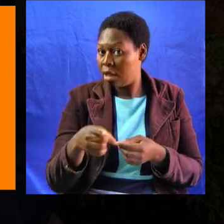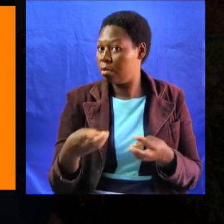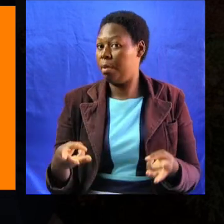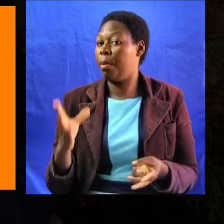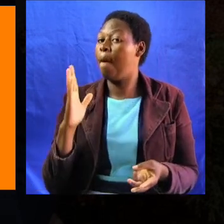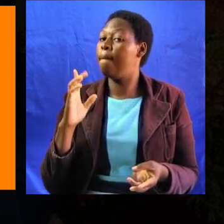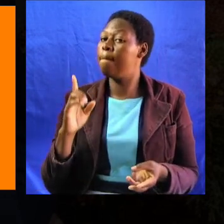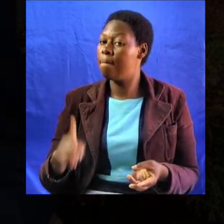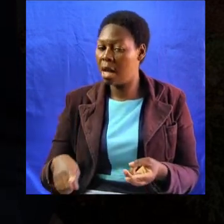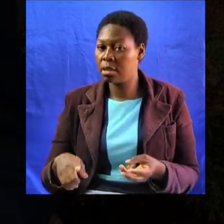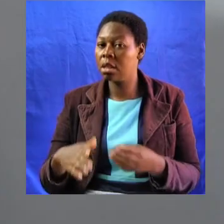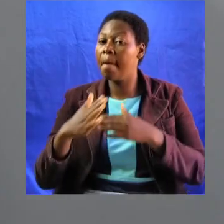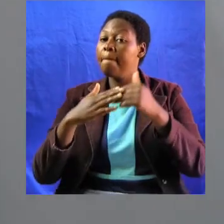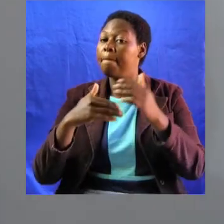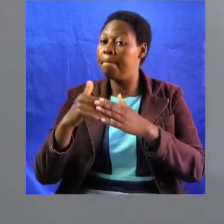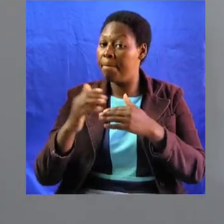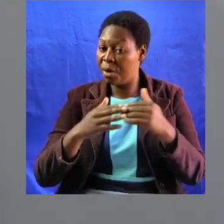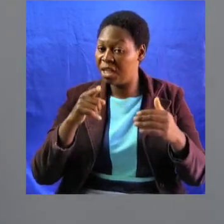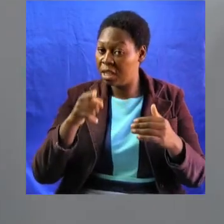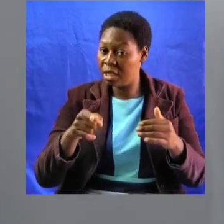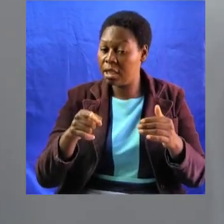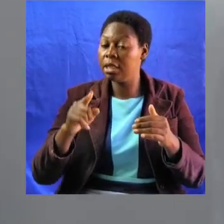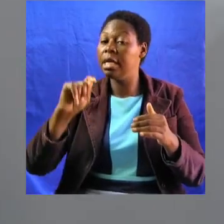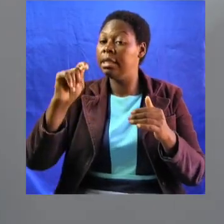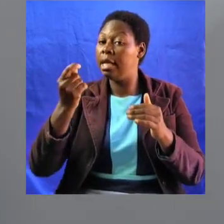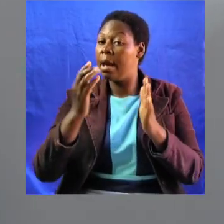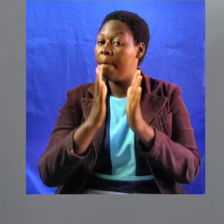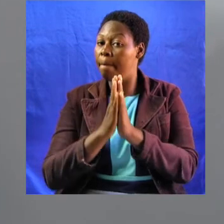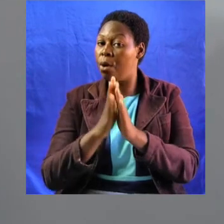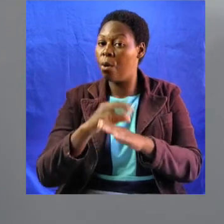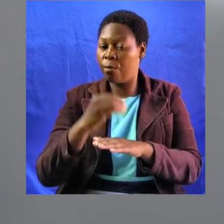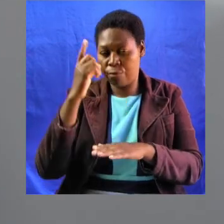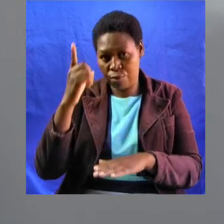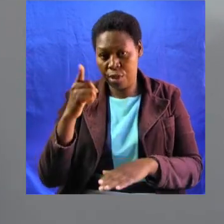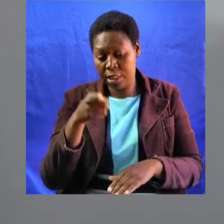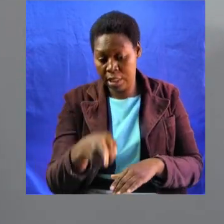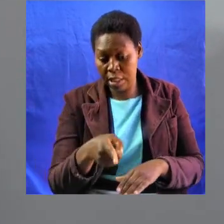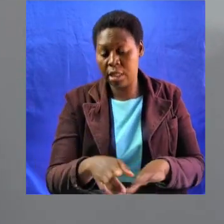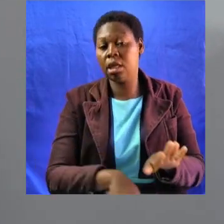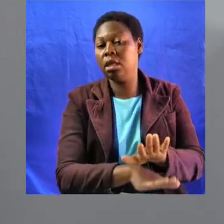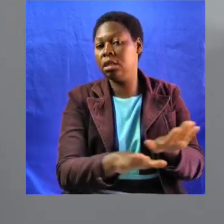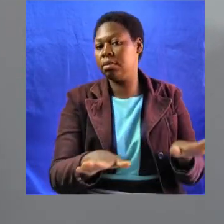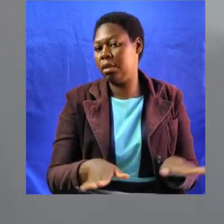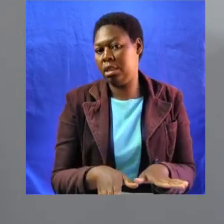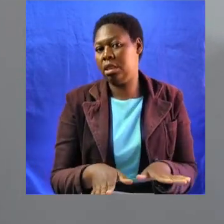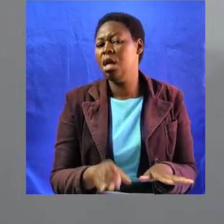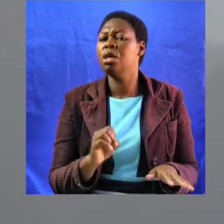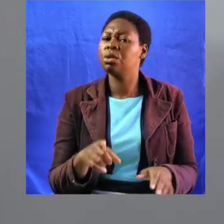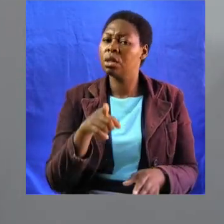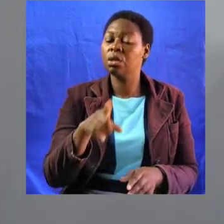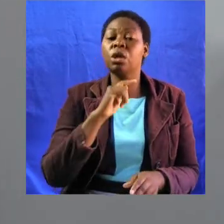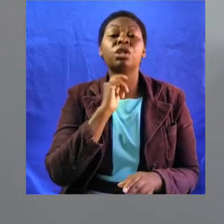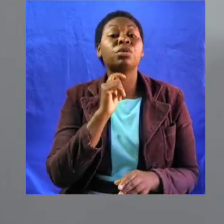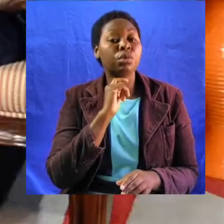iyi yaMwari panzvimbo yavo. Saka Darius atarisa marekodzi ehurumende yavo akabva aona zveshua